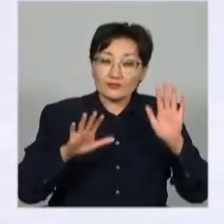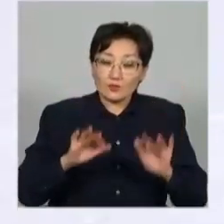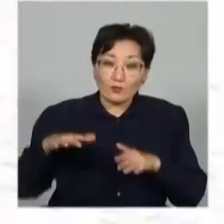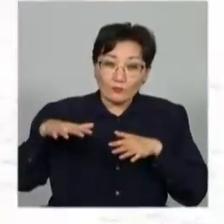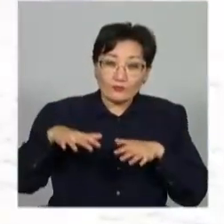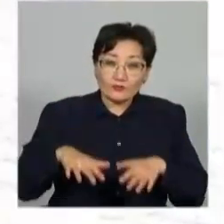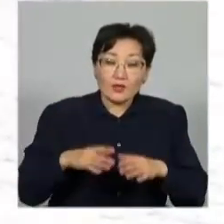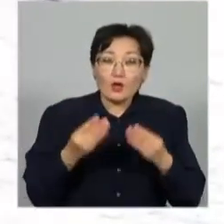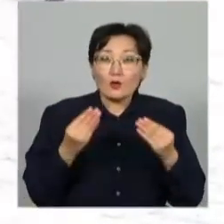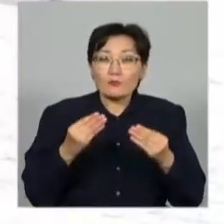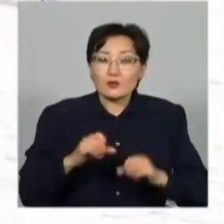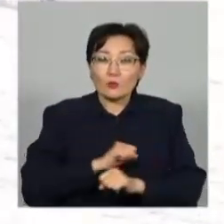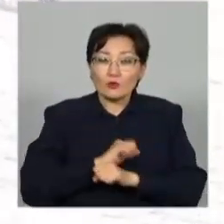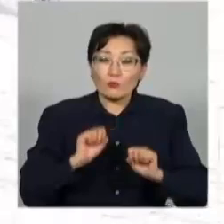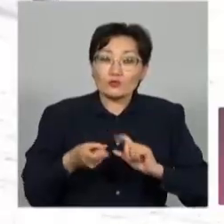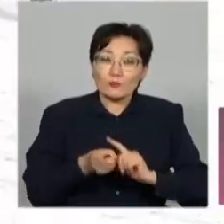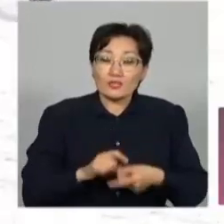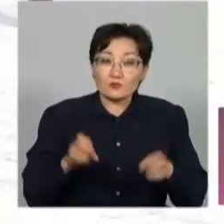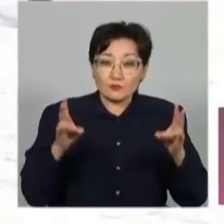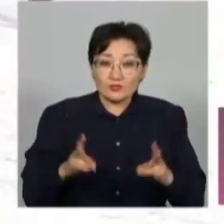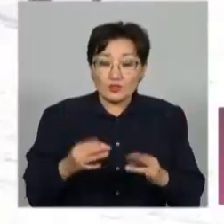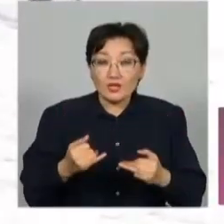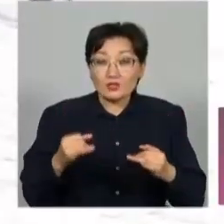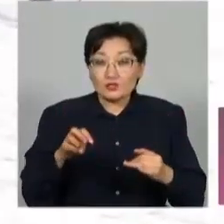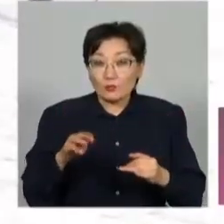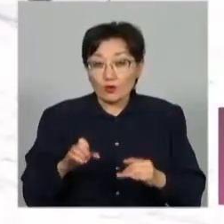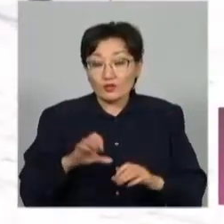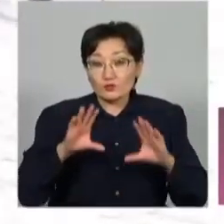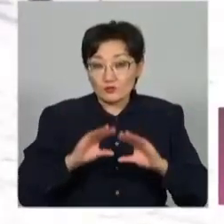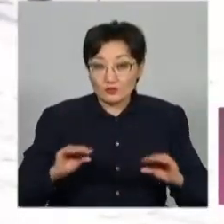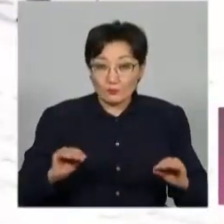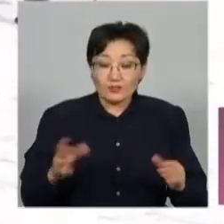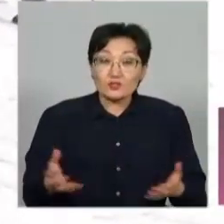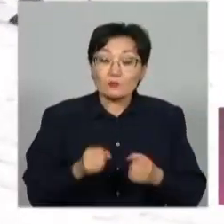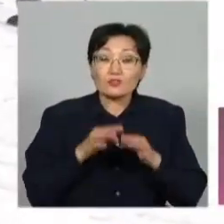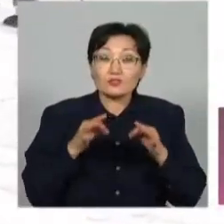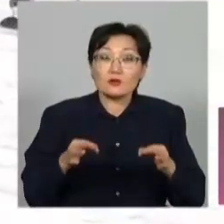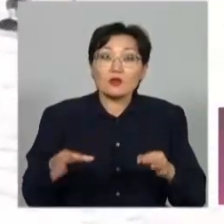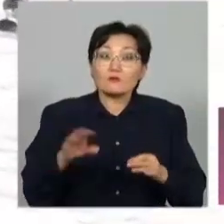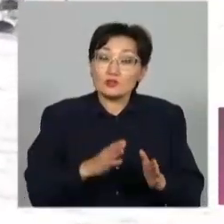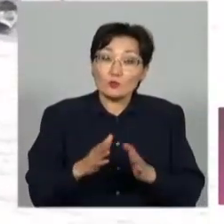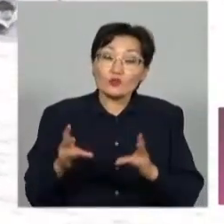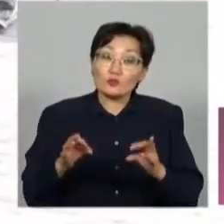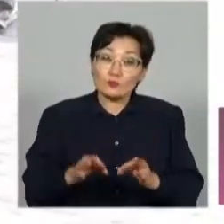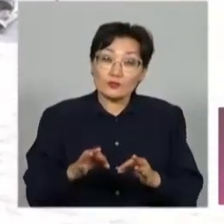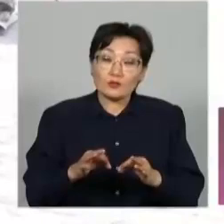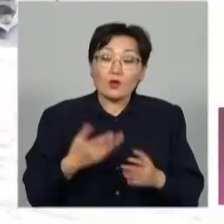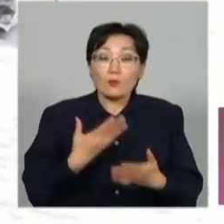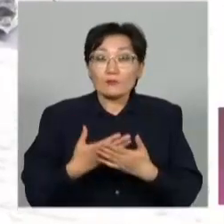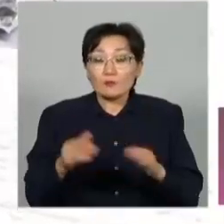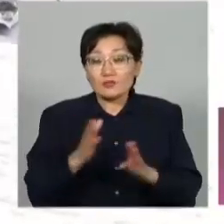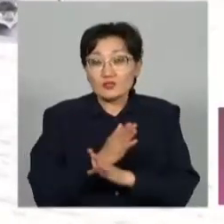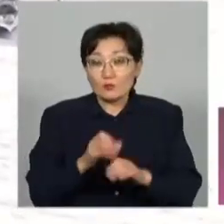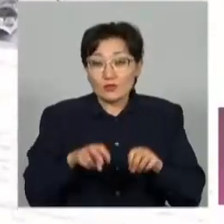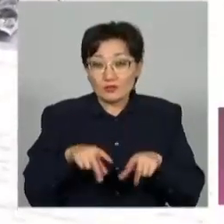отдых может обернуться трагедией. Сейчас на нашем блоке спокойно, как сказали нам спасатели, все стабильно. Однако, по прогнозам